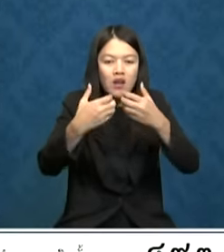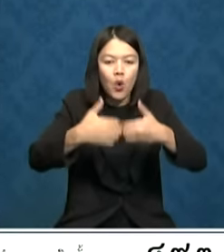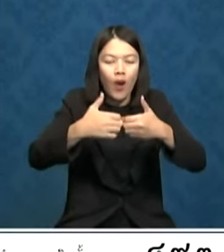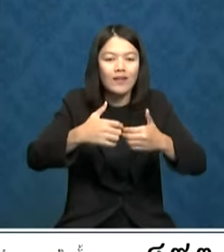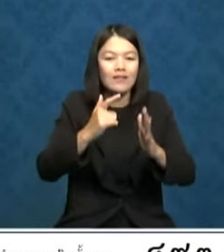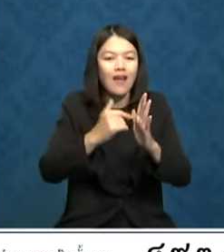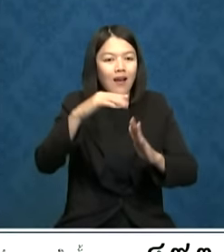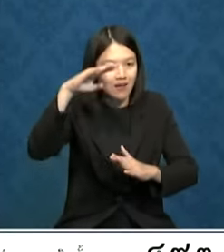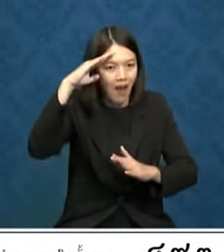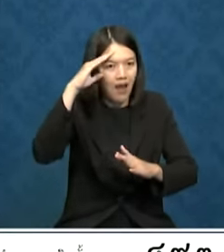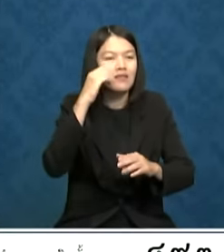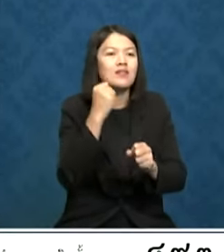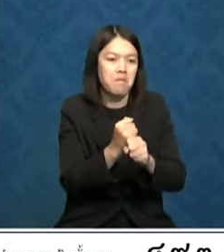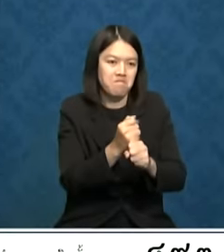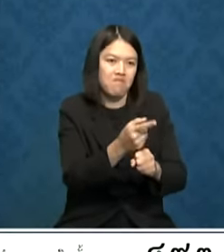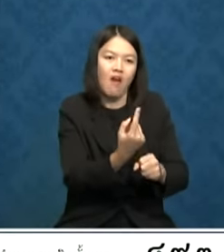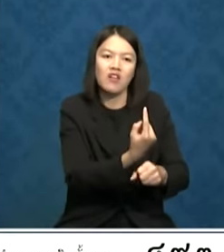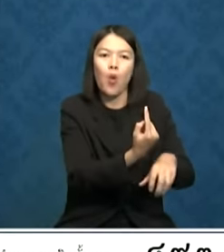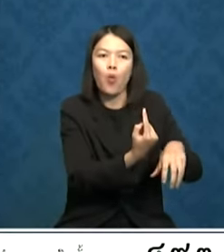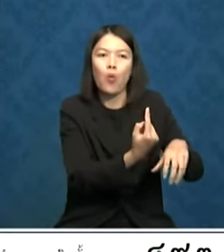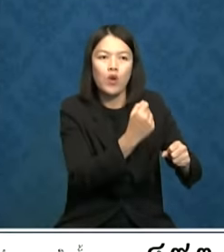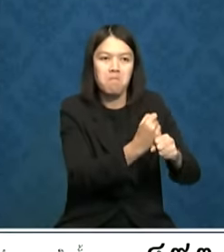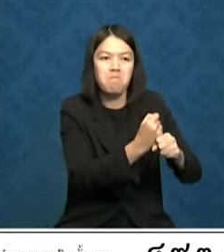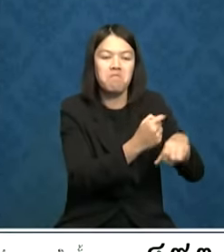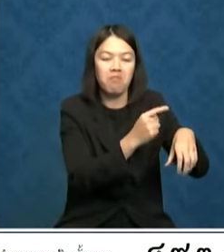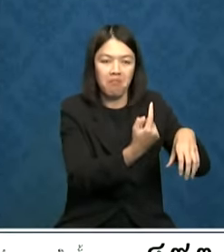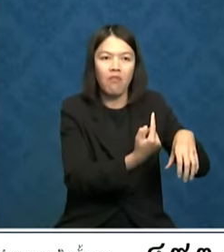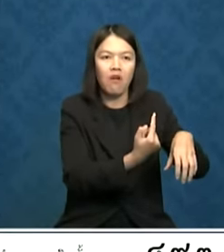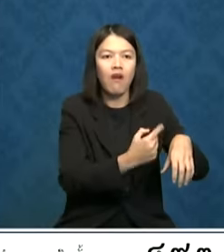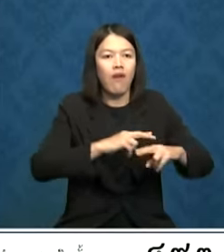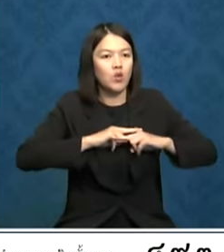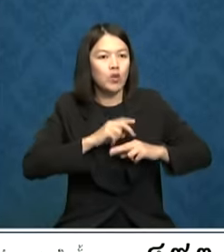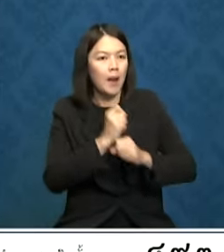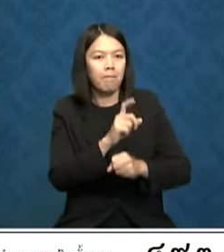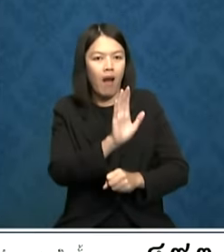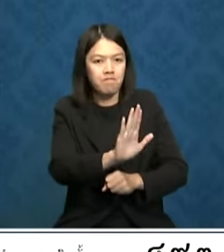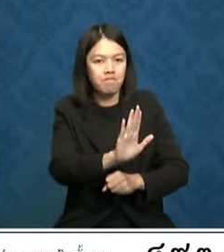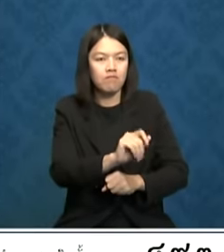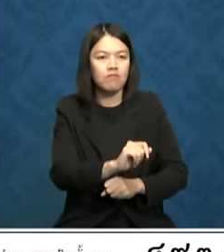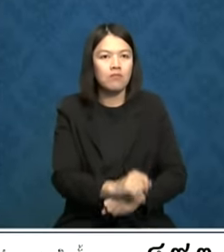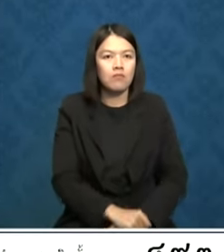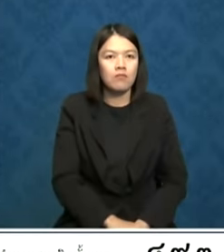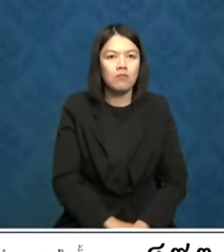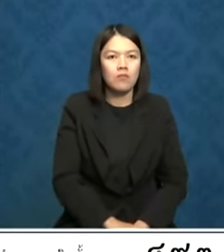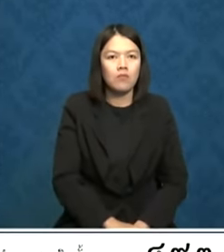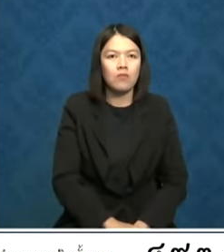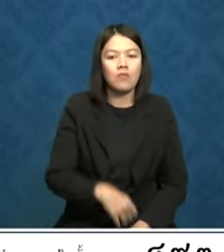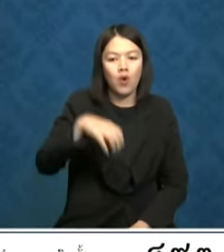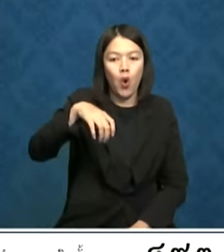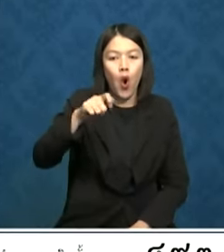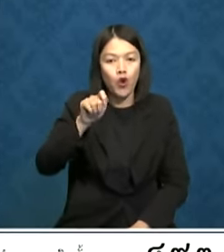ทหารผลิตยาตัวนี้แต่เพียงผู้เดียวนะคะโดยห้ามผู้ผลิตเอกชนผลิตและจำหน่ายยาชนิดนี้รวมถึงตัวองค์การ